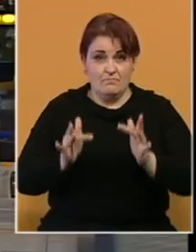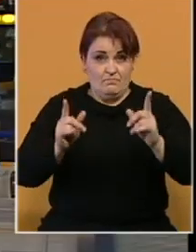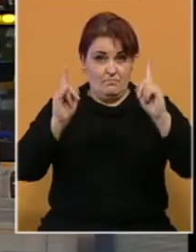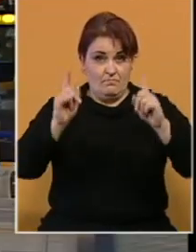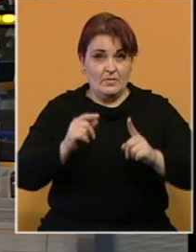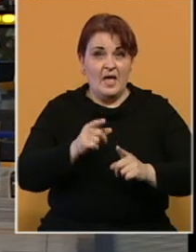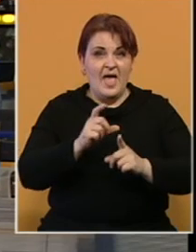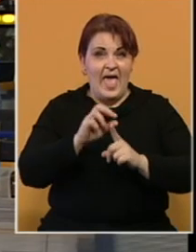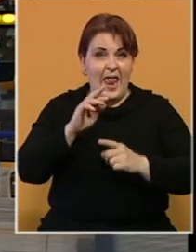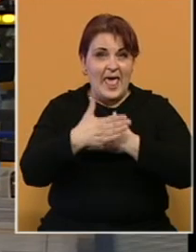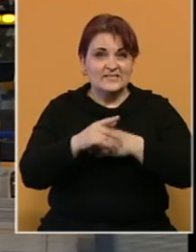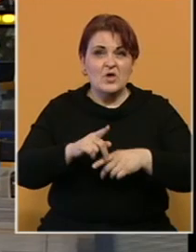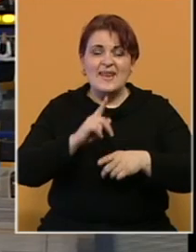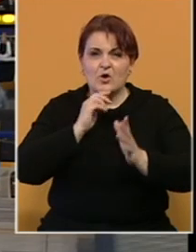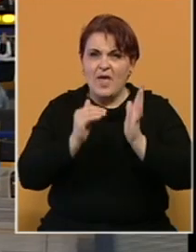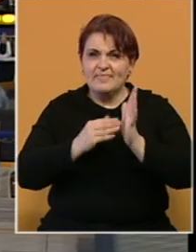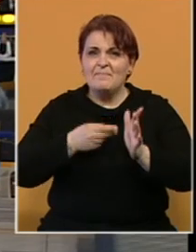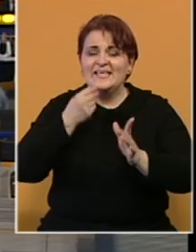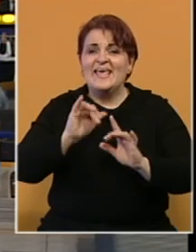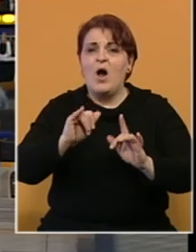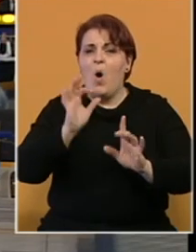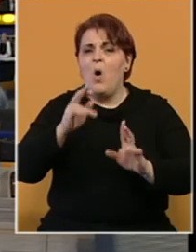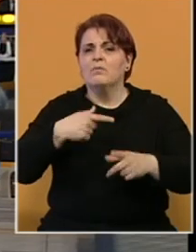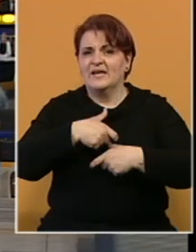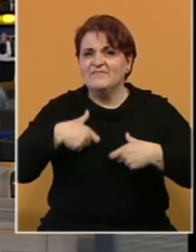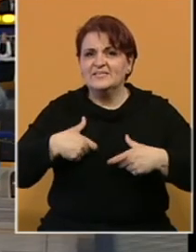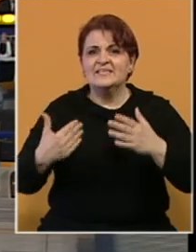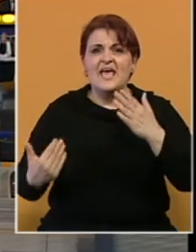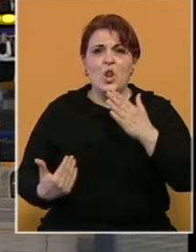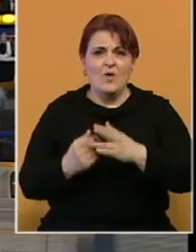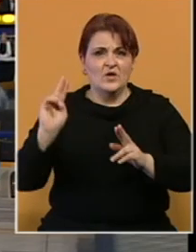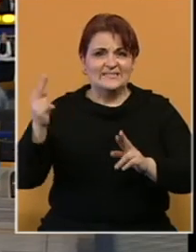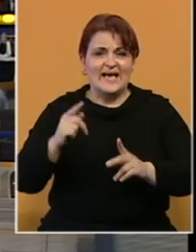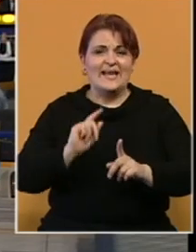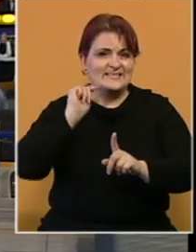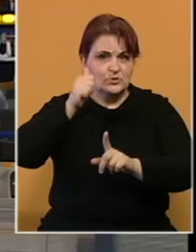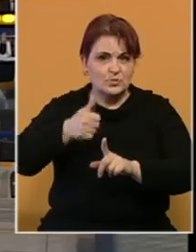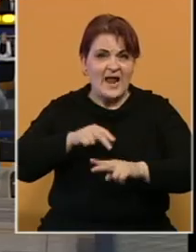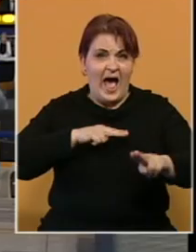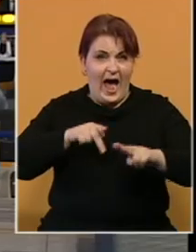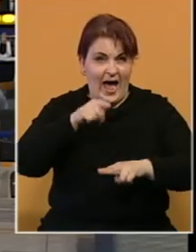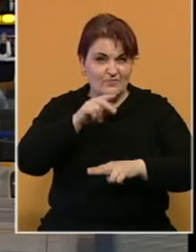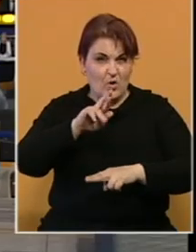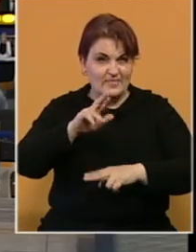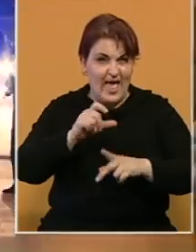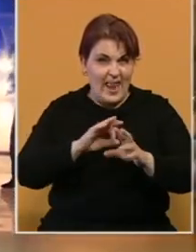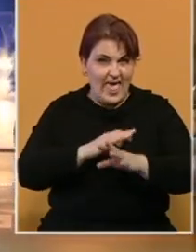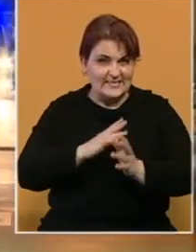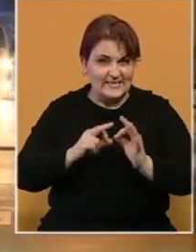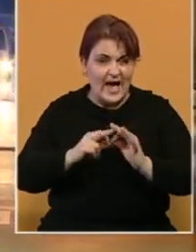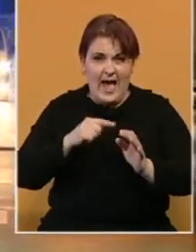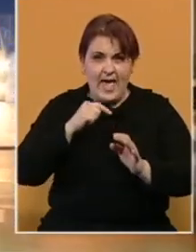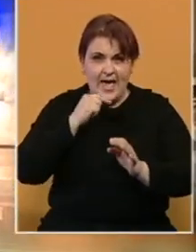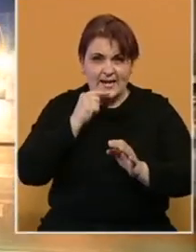Odgođeno je ročište Darku Elezu na kojem se trebao izjasniti o krivici i novo ročište zakazano je za sutra. Advokat Darka Eleza Duško